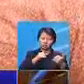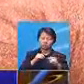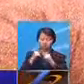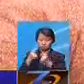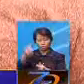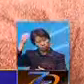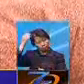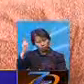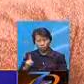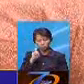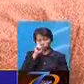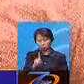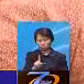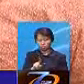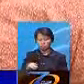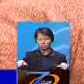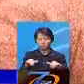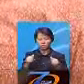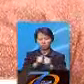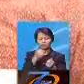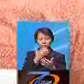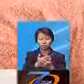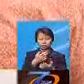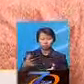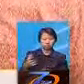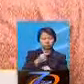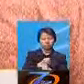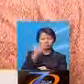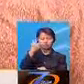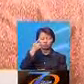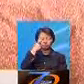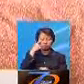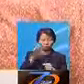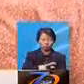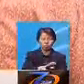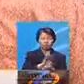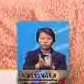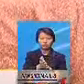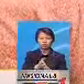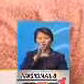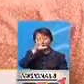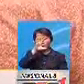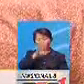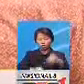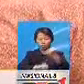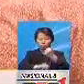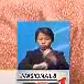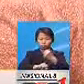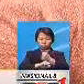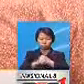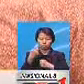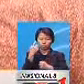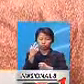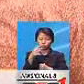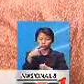pasukan Selangor harus tampil memberi prestasi terbaik untuk mengutip tiga mata penuh. Justru, sorakan dan sokongan daripada pemain